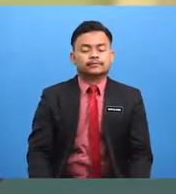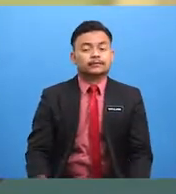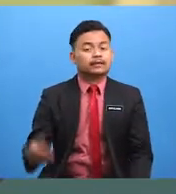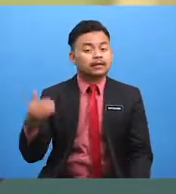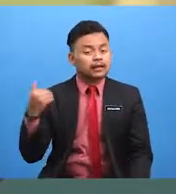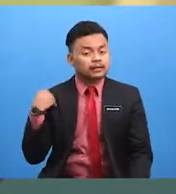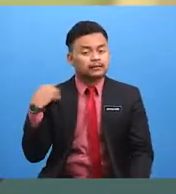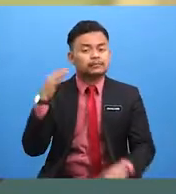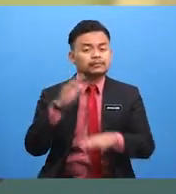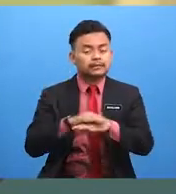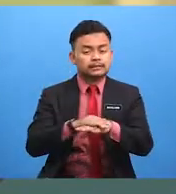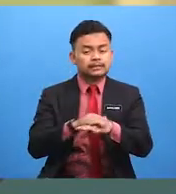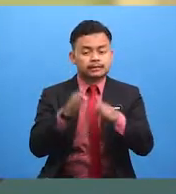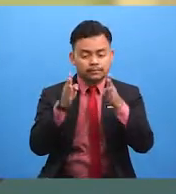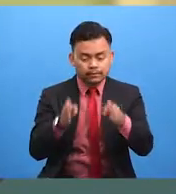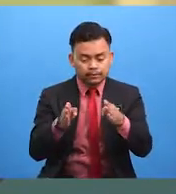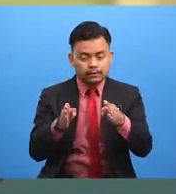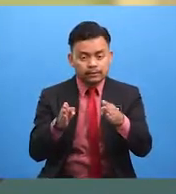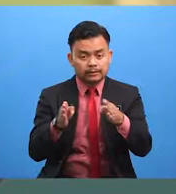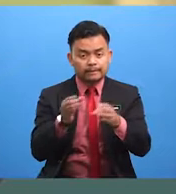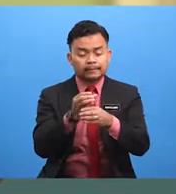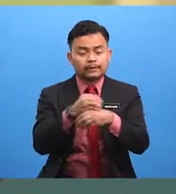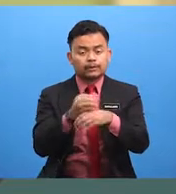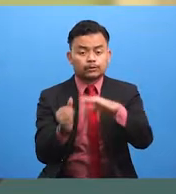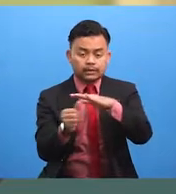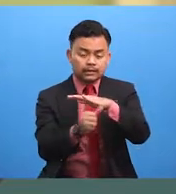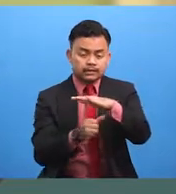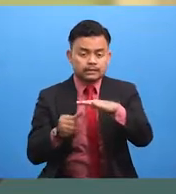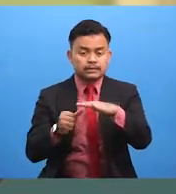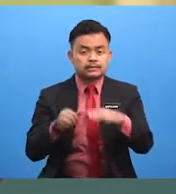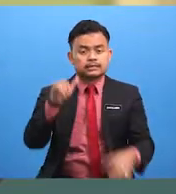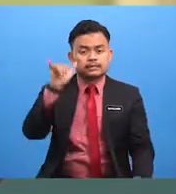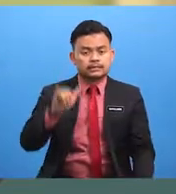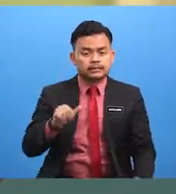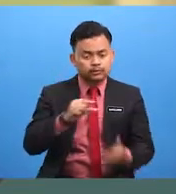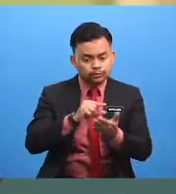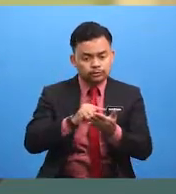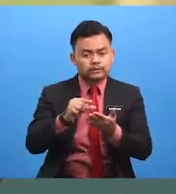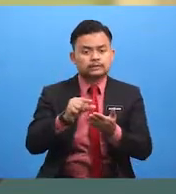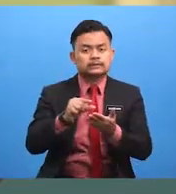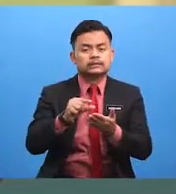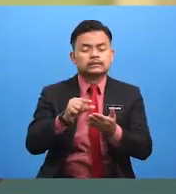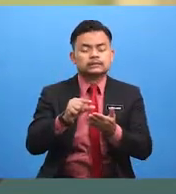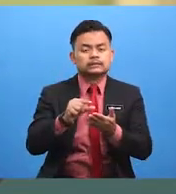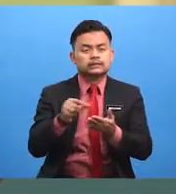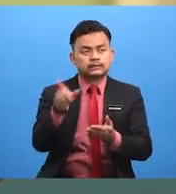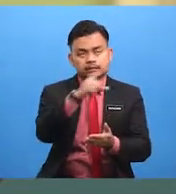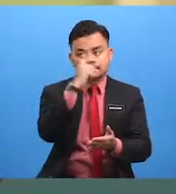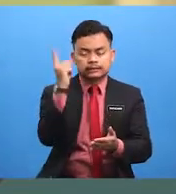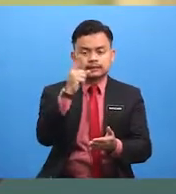Terdapat pelbagai bongkah bentuk asas digunakan di sekeliling kita.